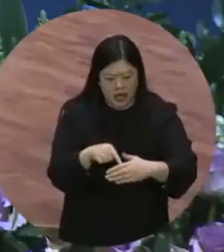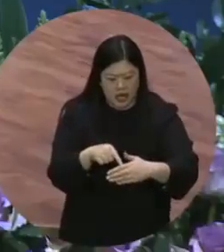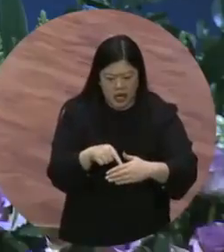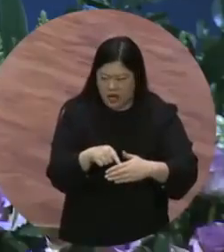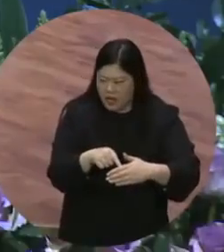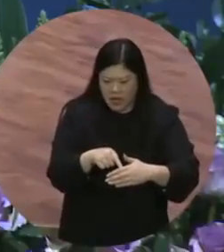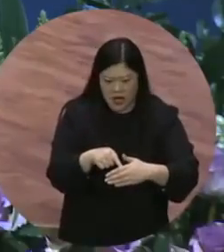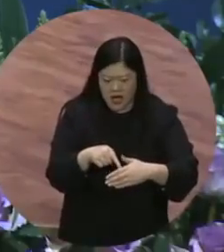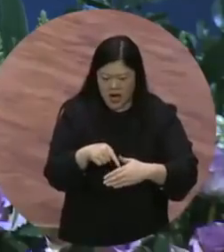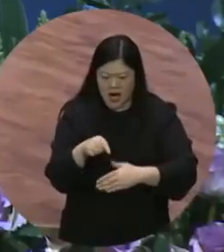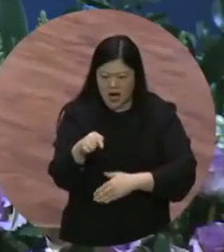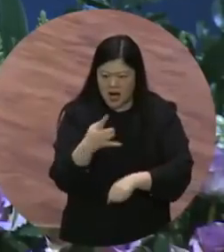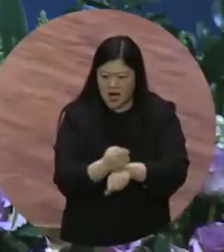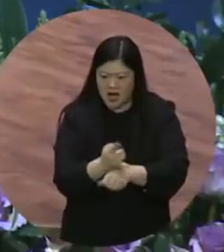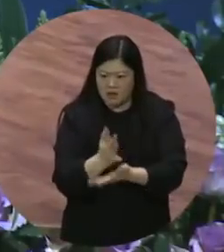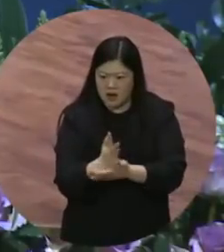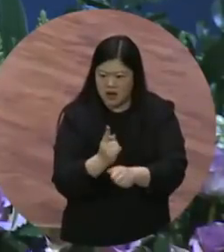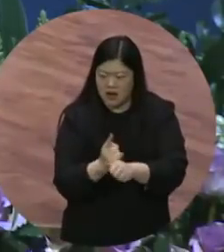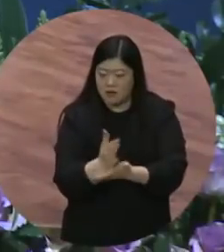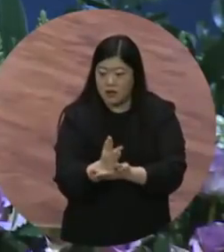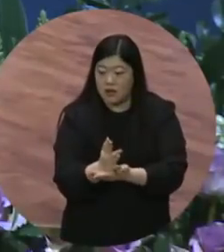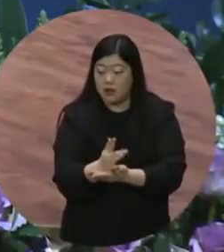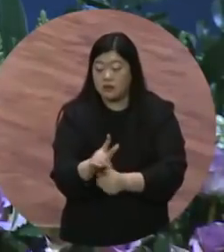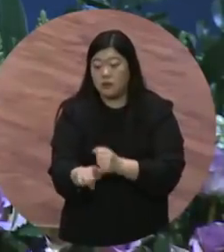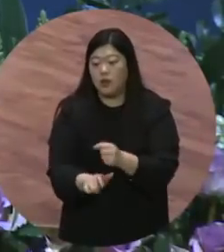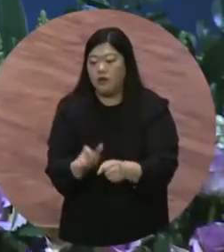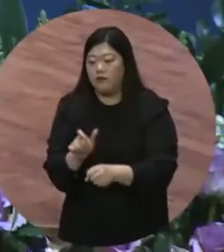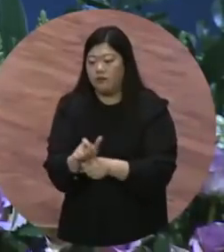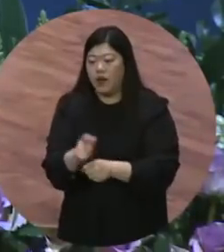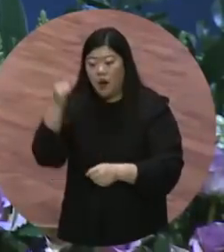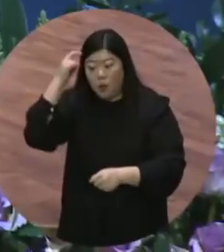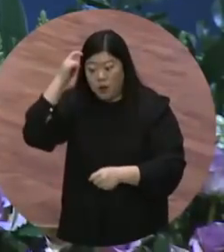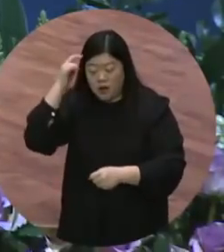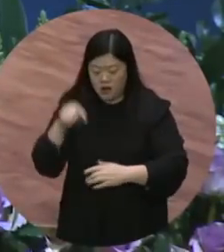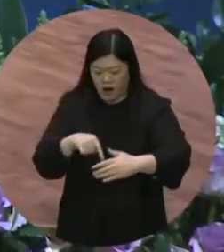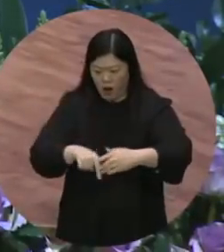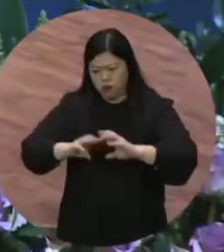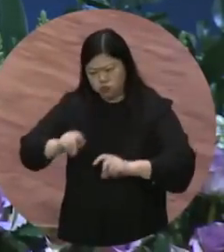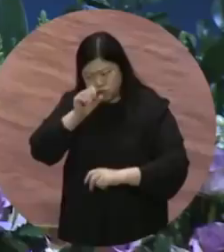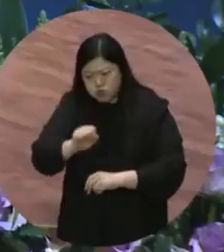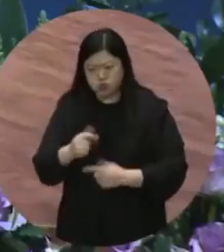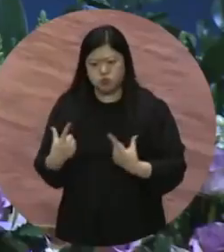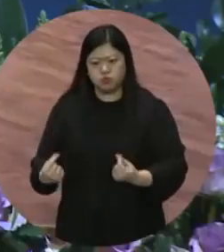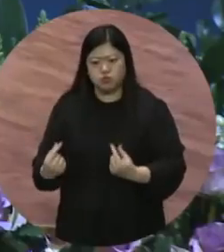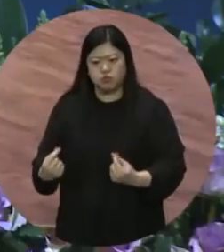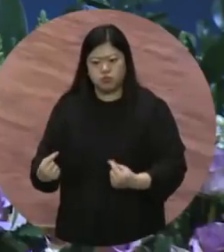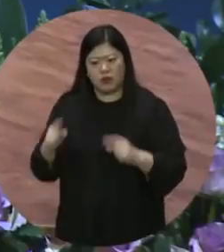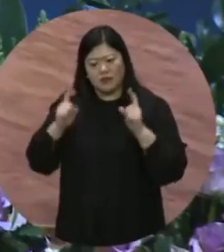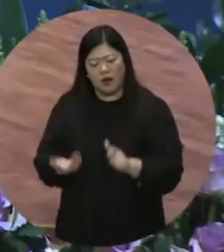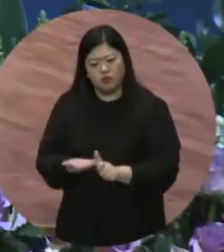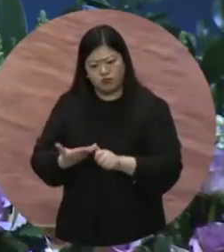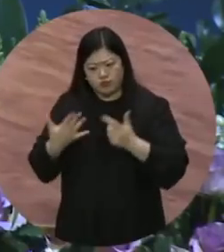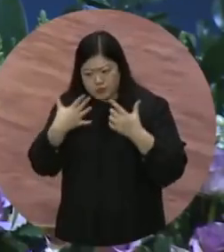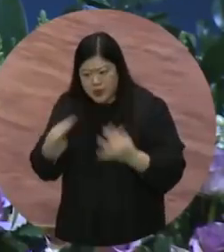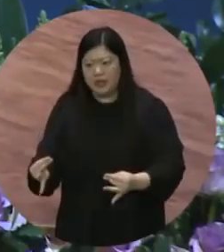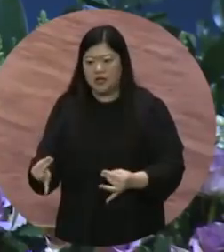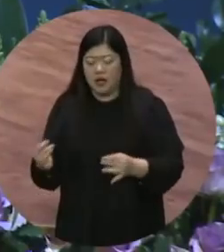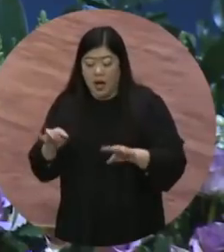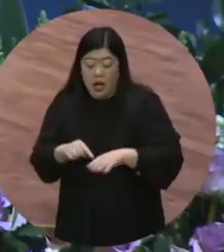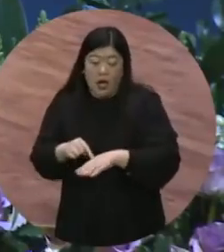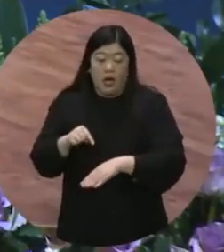머물렀을까? 하란을 벗어나는 순간 땅이 새롭게 보이는 거예요. 목축업하기가 너무 힘든